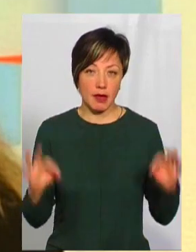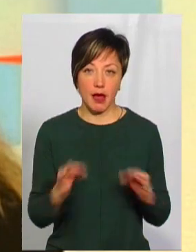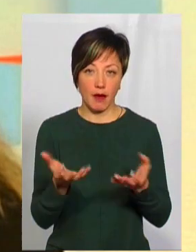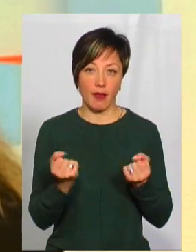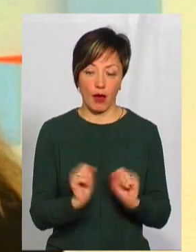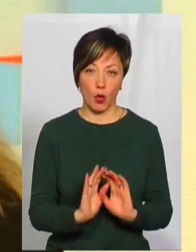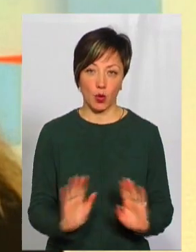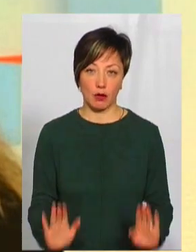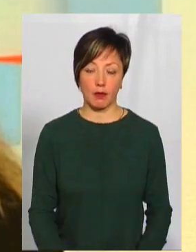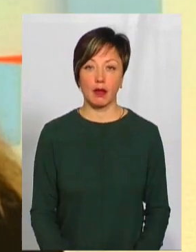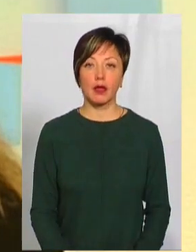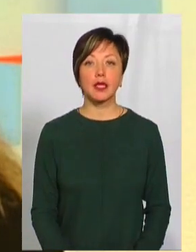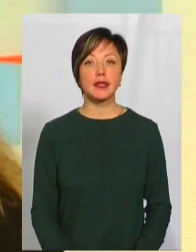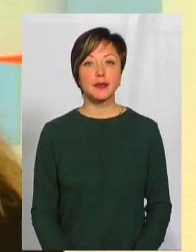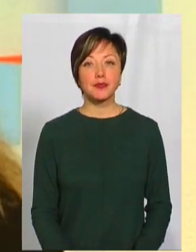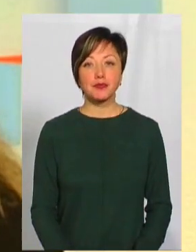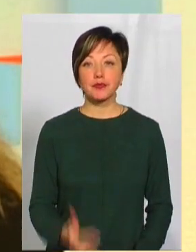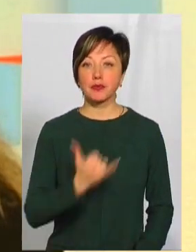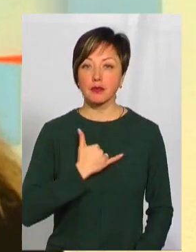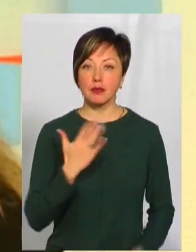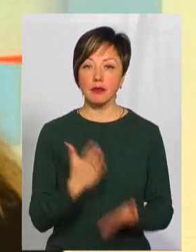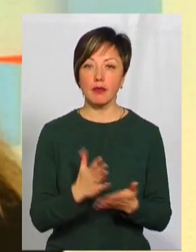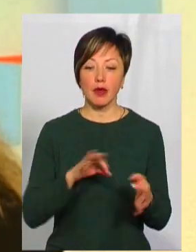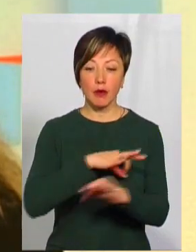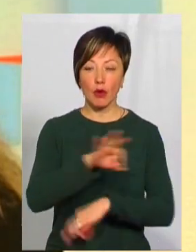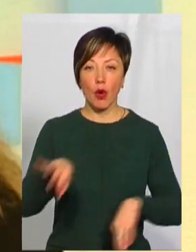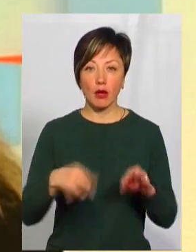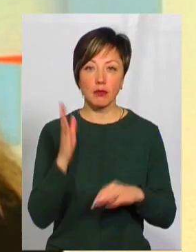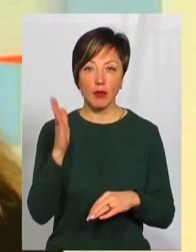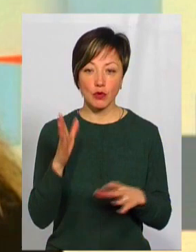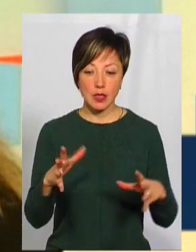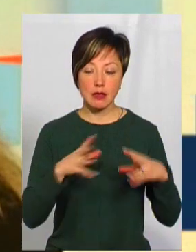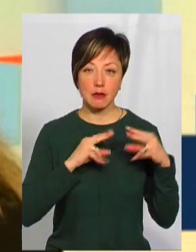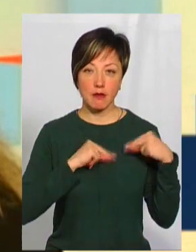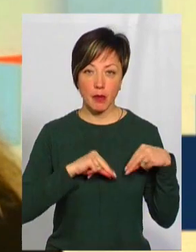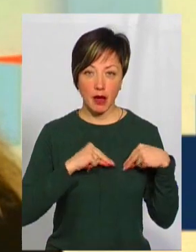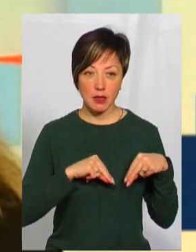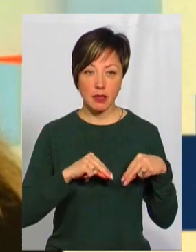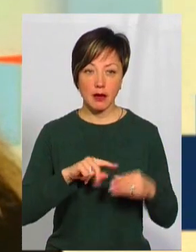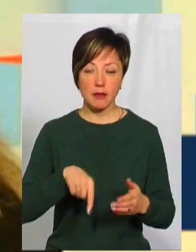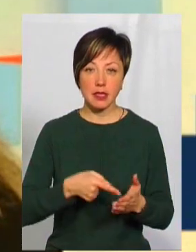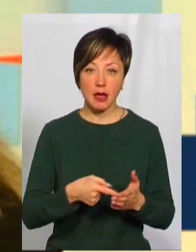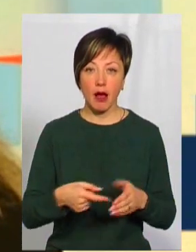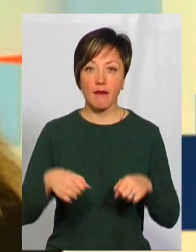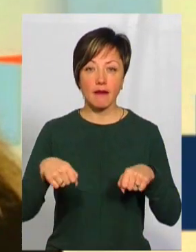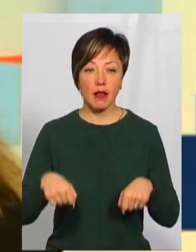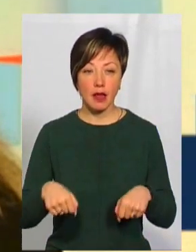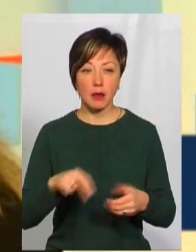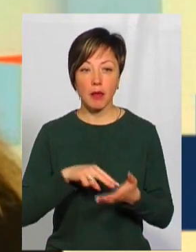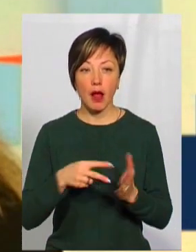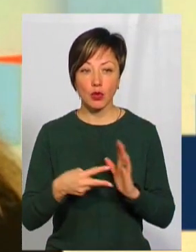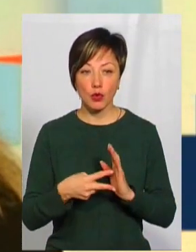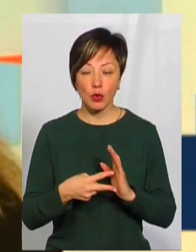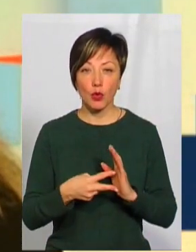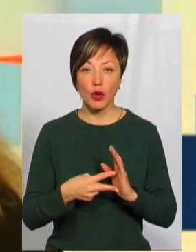не отримали. В нас є проєкт майбутньої співпраці. Міська влада